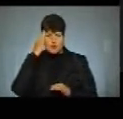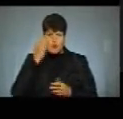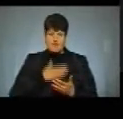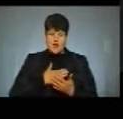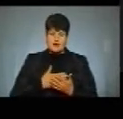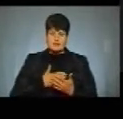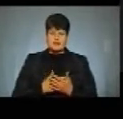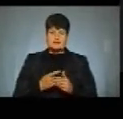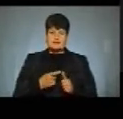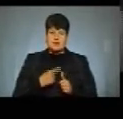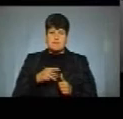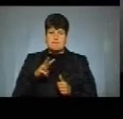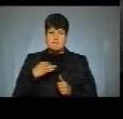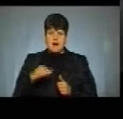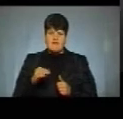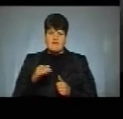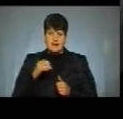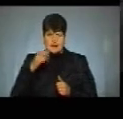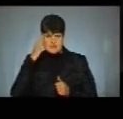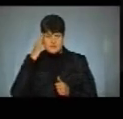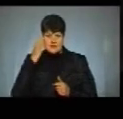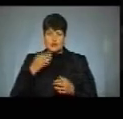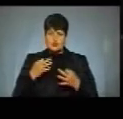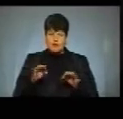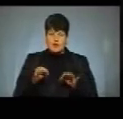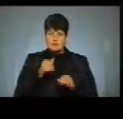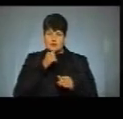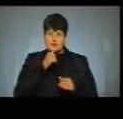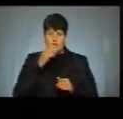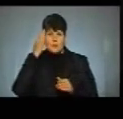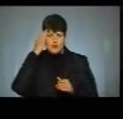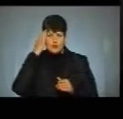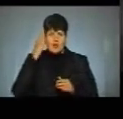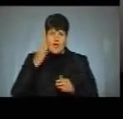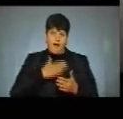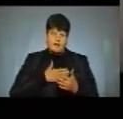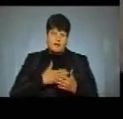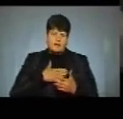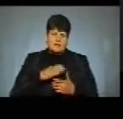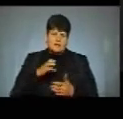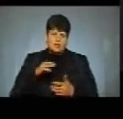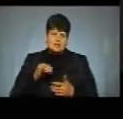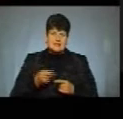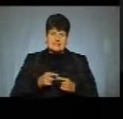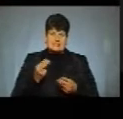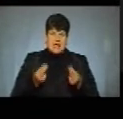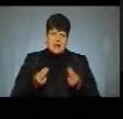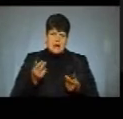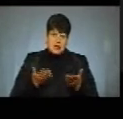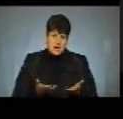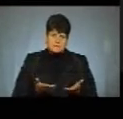так називаємий MyFlex, який дозволяє вимірювати рівень мозгової активності. Це безпосередньо гра,